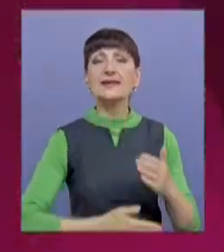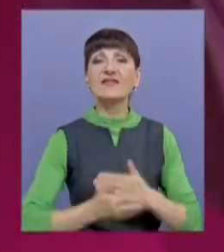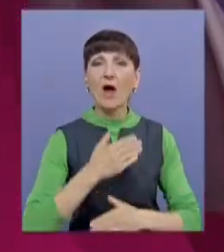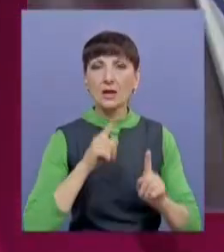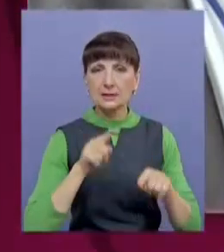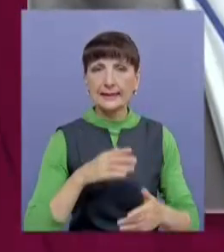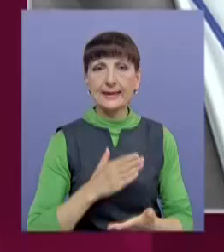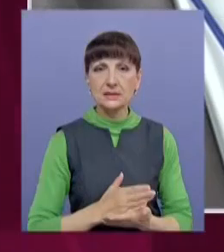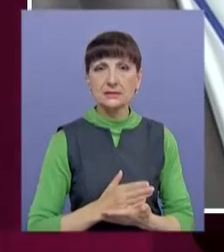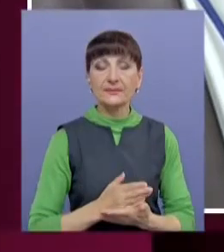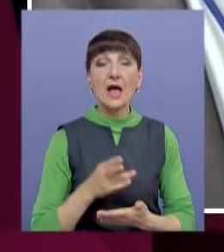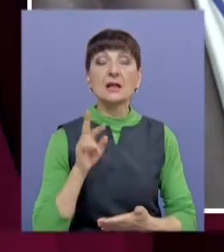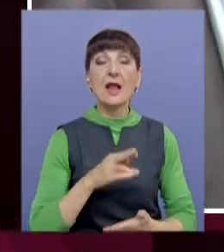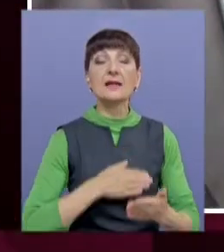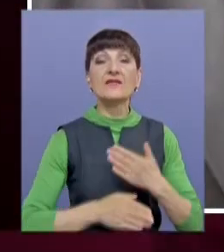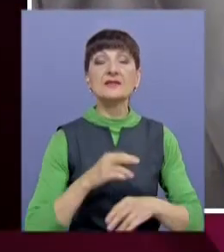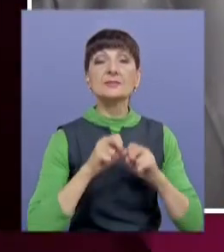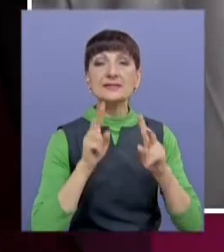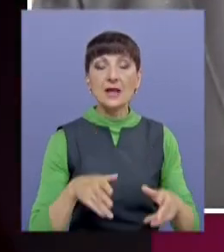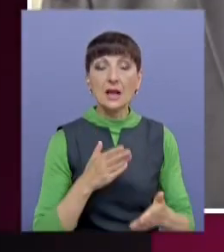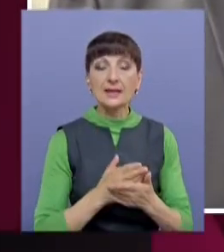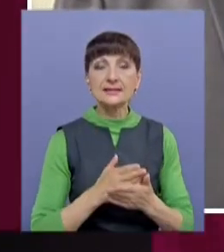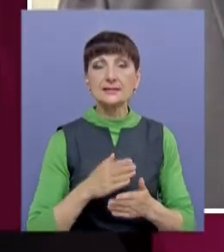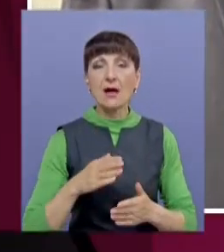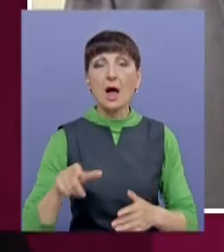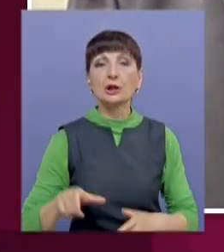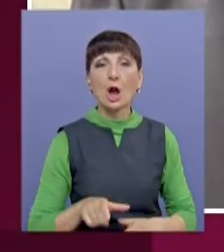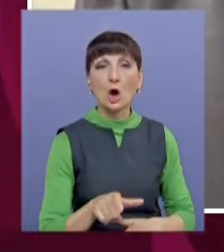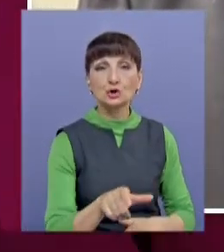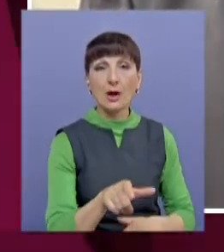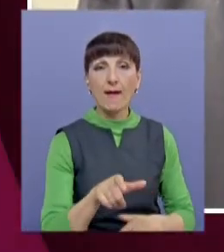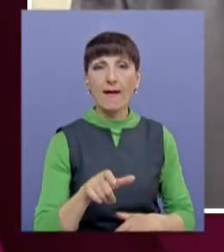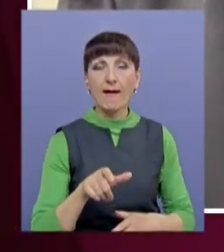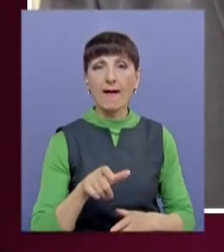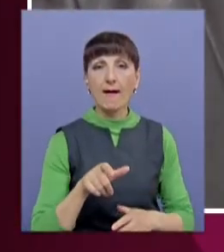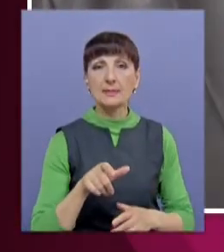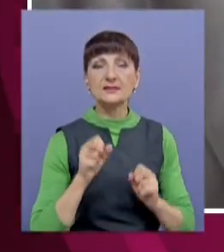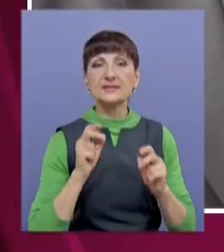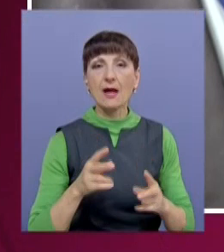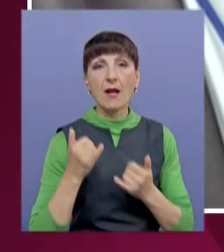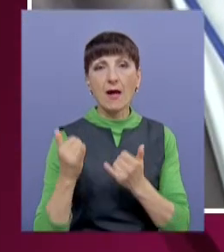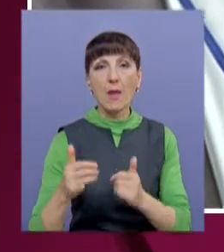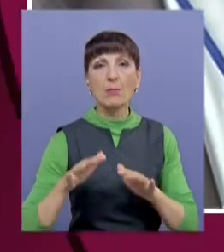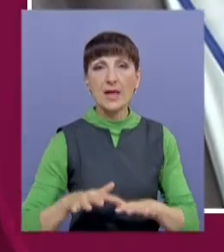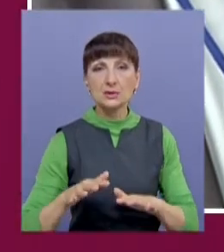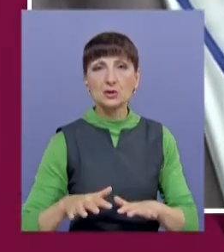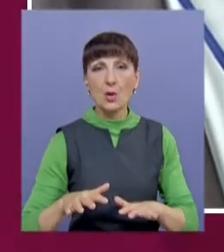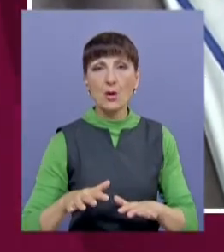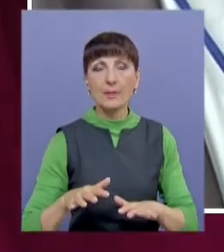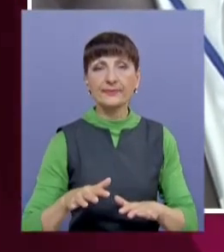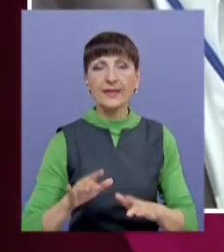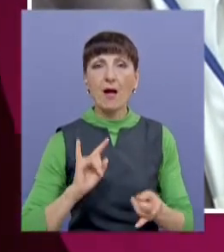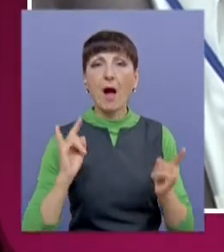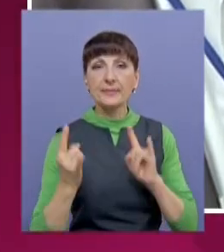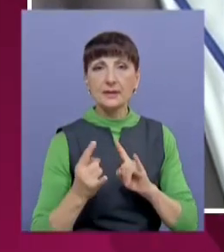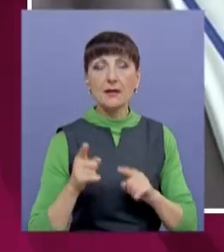них. Для инвалидов специально есть платные дорожки, специальные места, где отведены кабины,